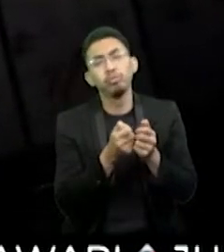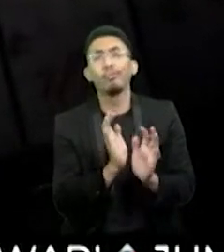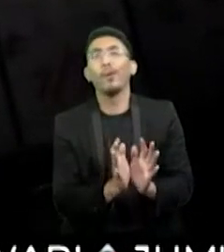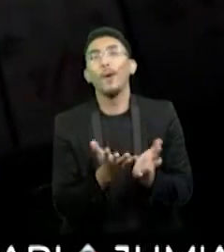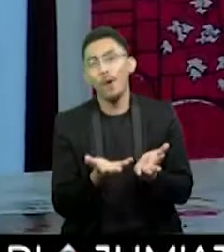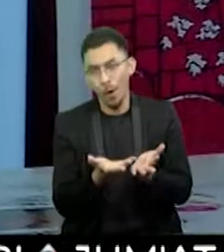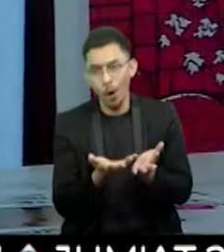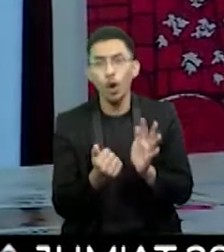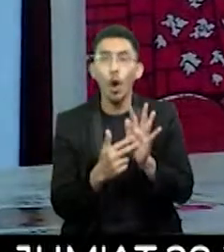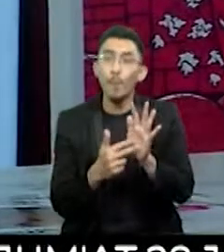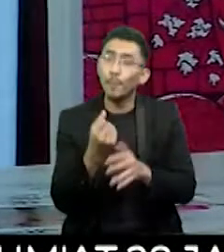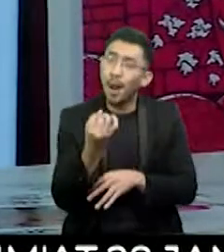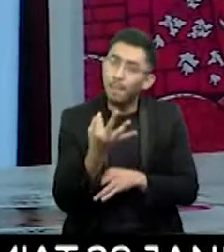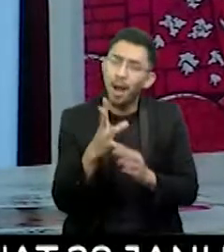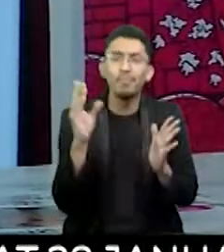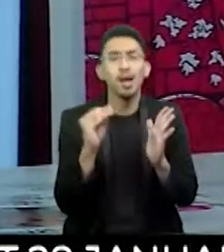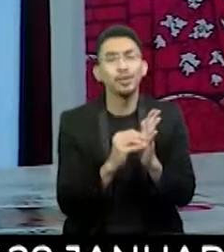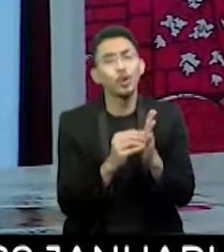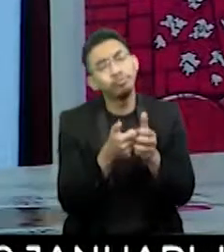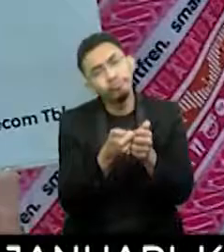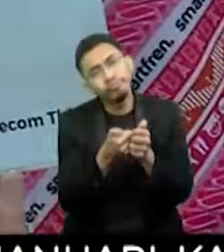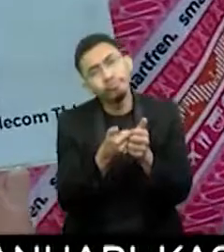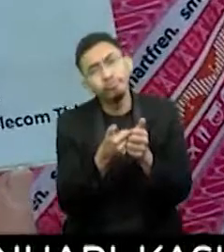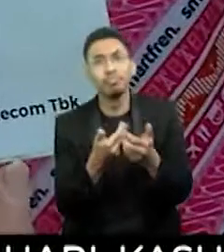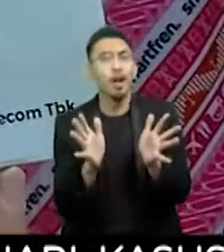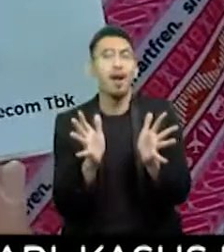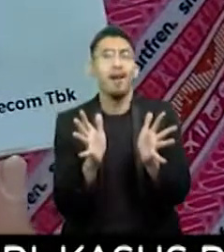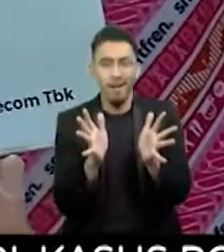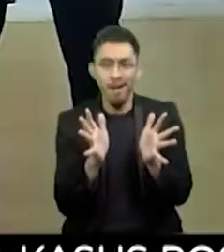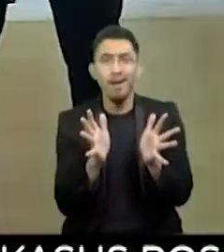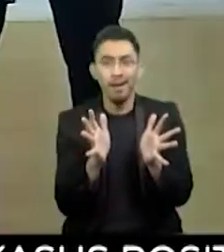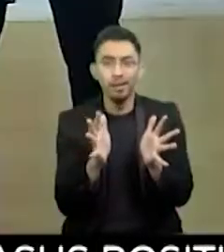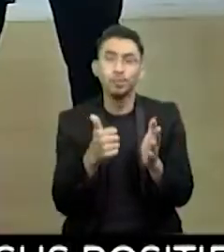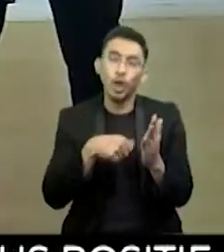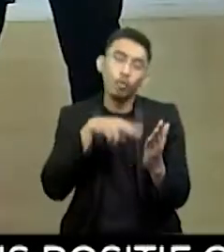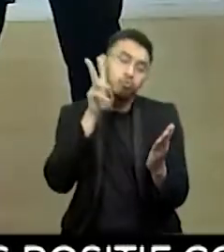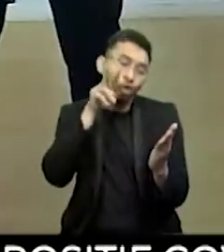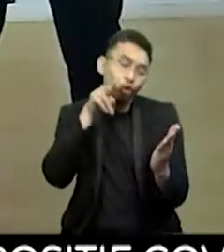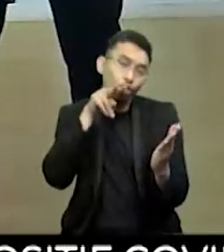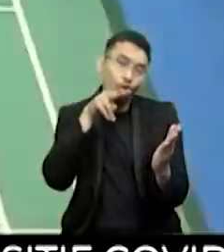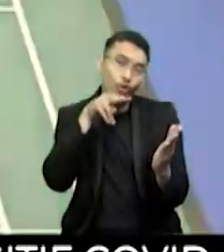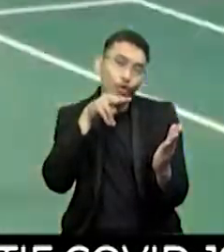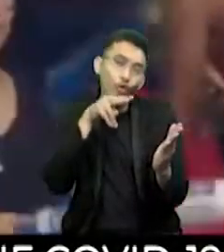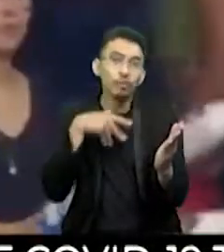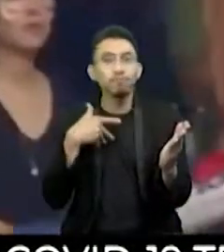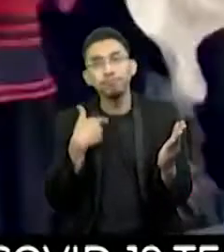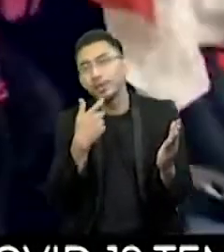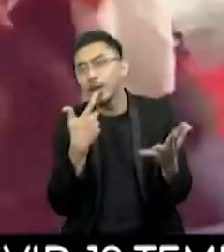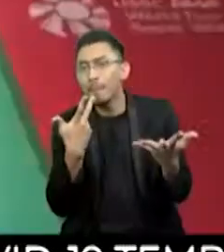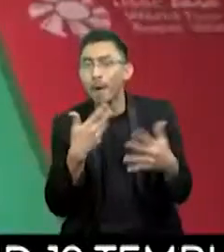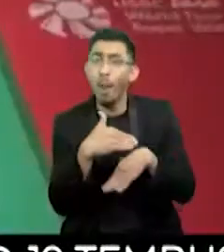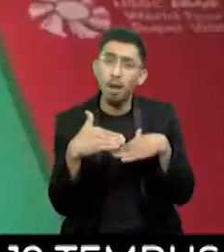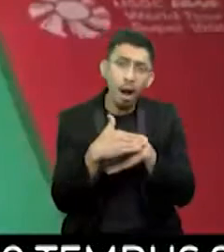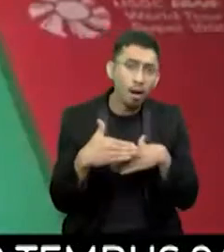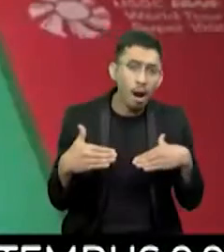miliknya. Para pelanggan Smartfren akan memiliki hak siar khusus untuk berbagai kompetisi olahraga. Salah satunya Badminton